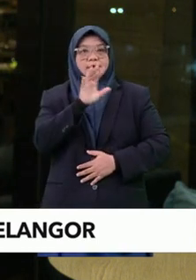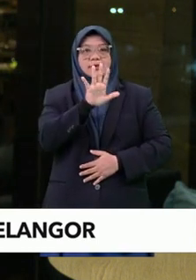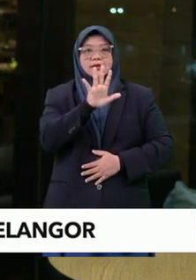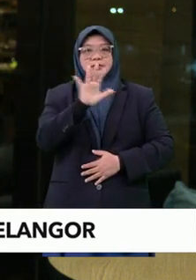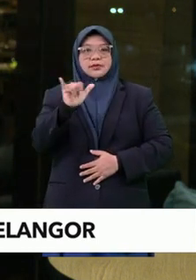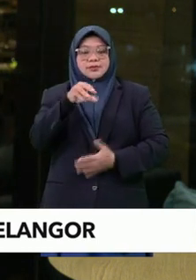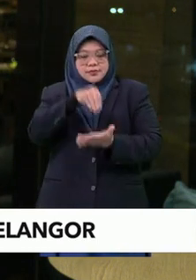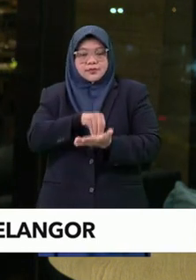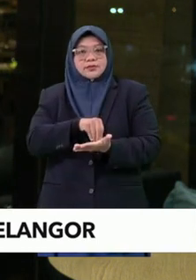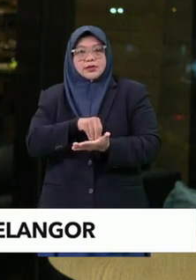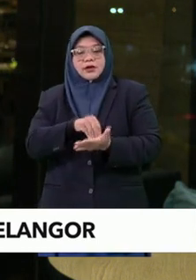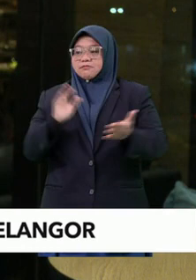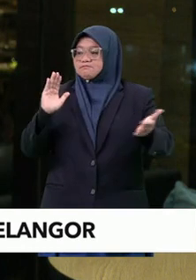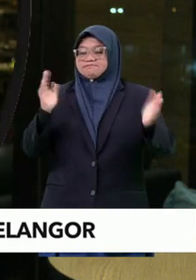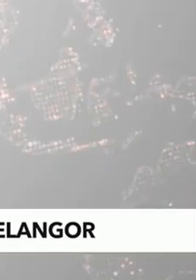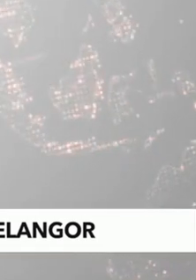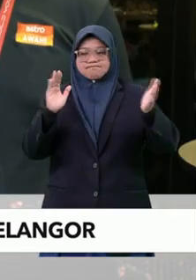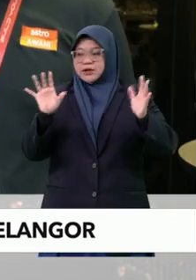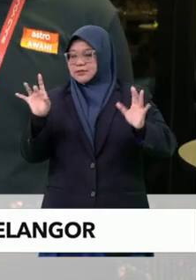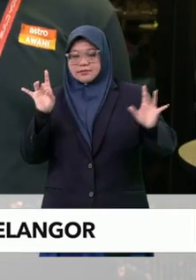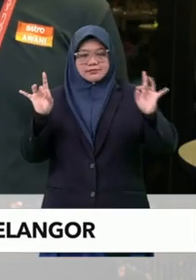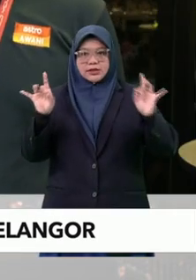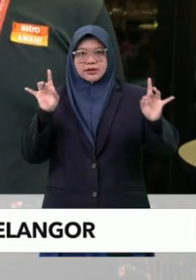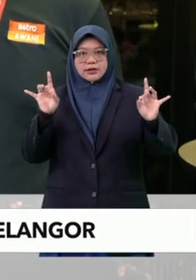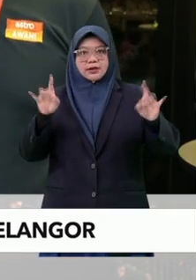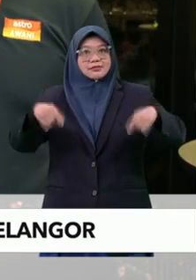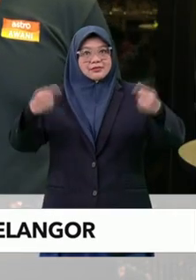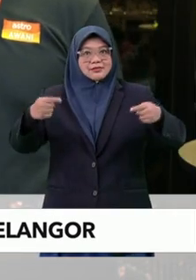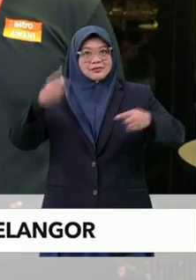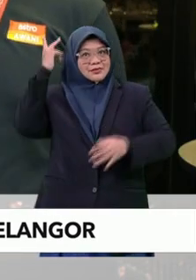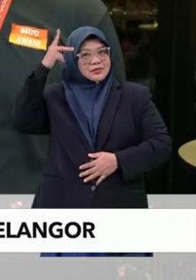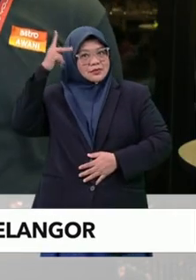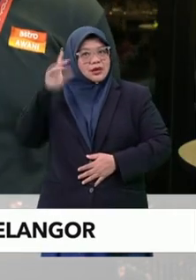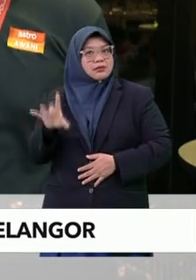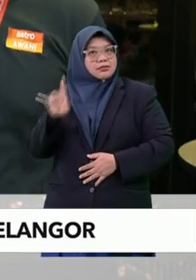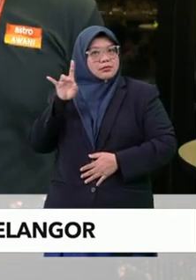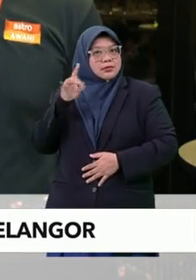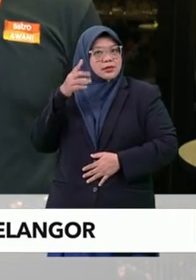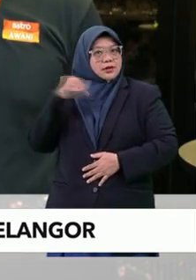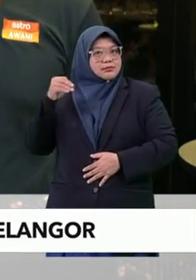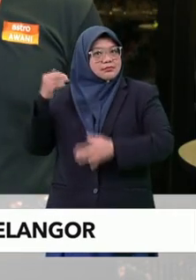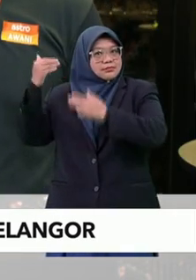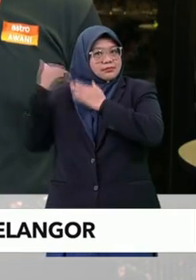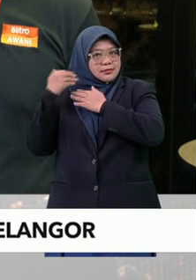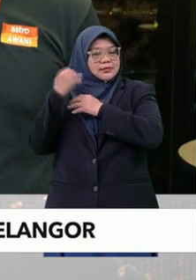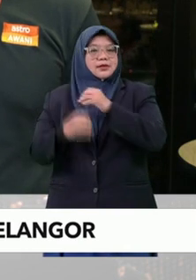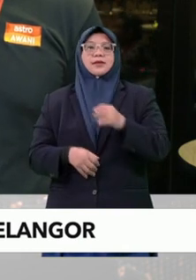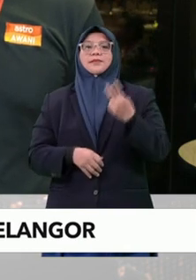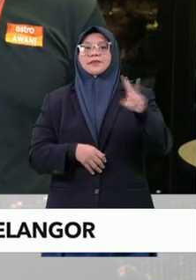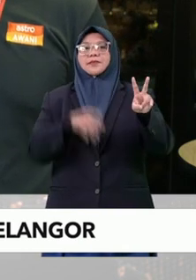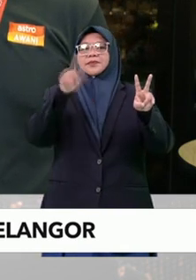agar dapat membisukan tawaran-tawaran di antara empat Bupati politik yang bertanding manakah pemimpin yang layak dan diberikan mandat pada 12